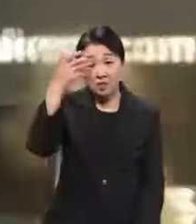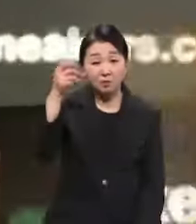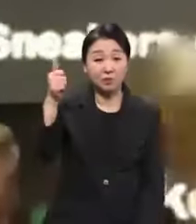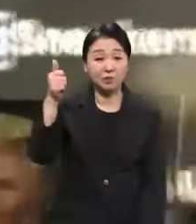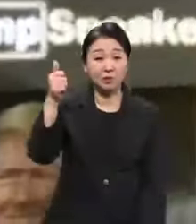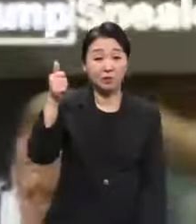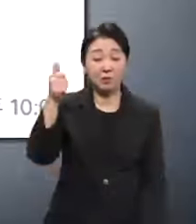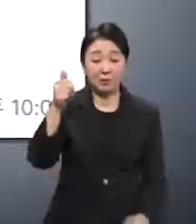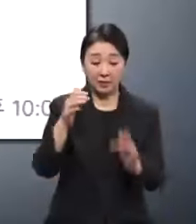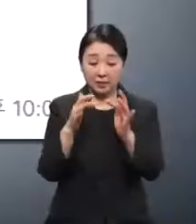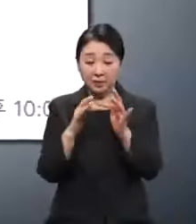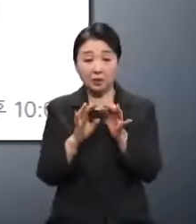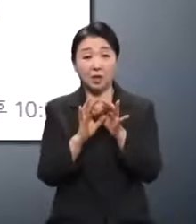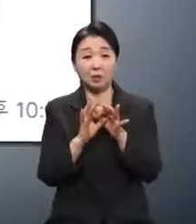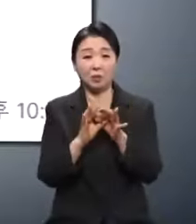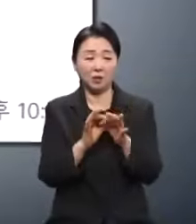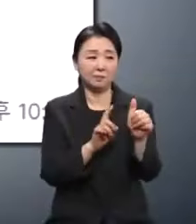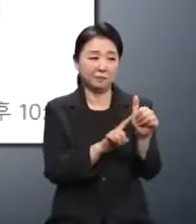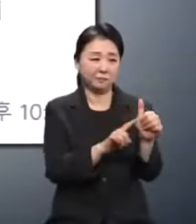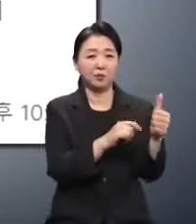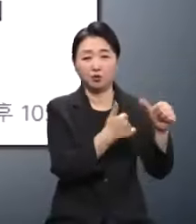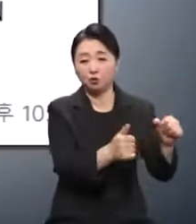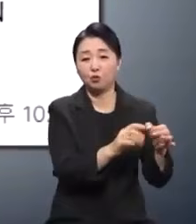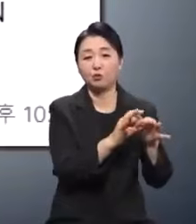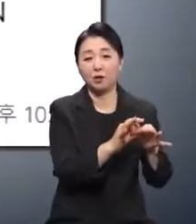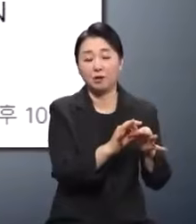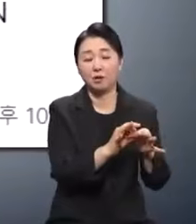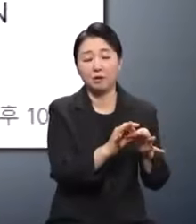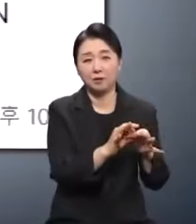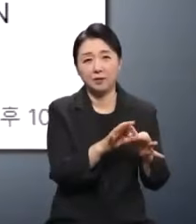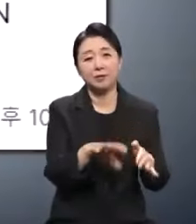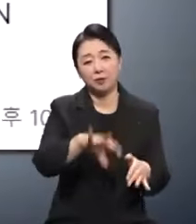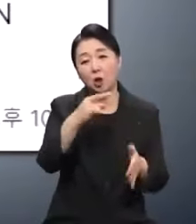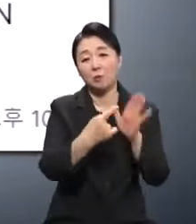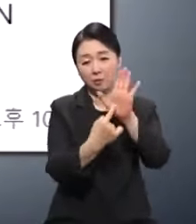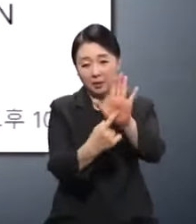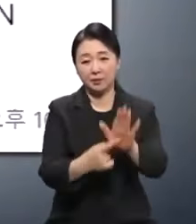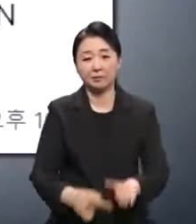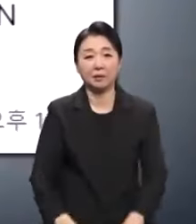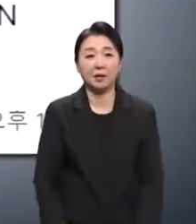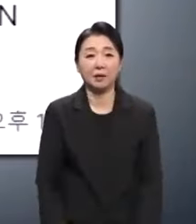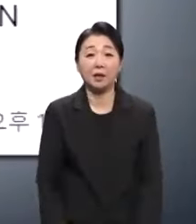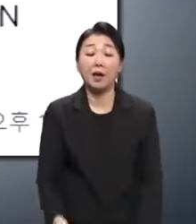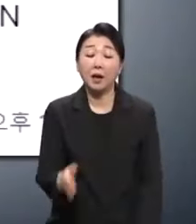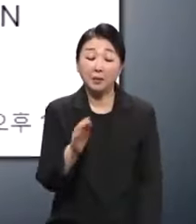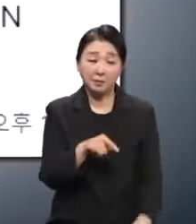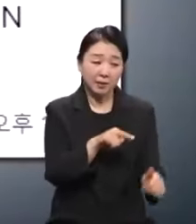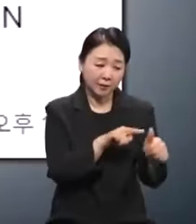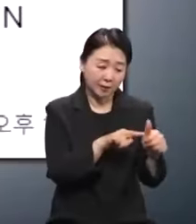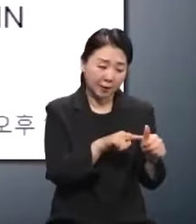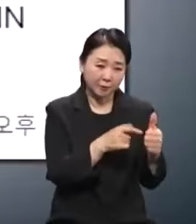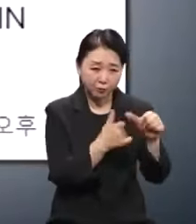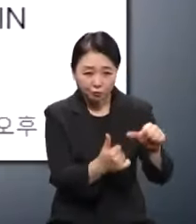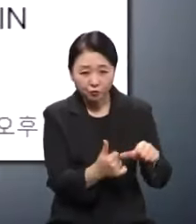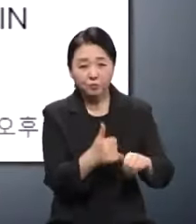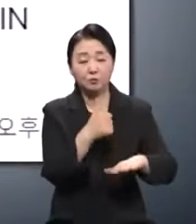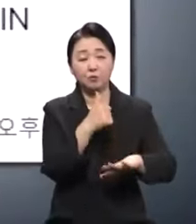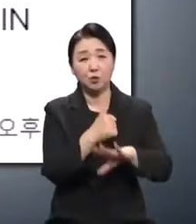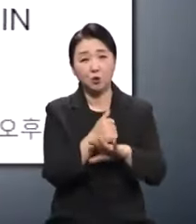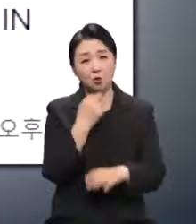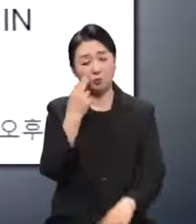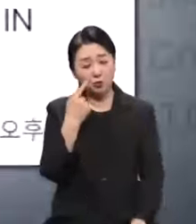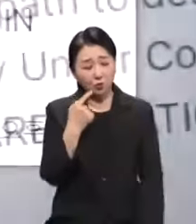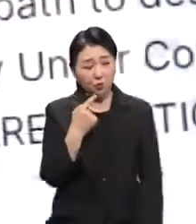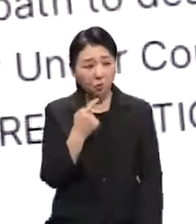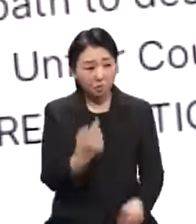대통령은 소셜미디어를 통해 나발리의 죽음에 대해 직접 처음 언급했습니다. 다만 그의 죽음으로 미국에서 벌어지는 일을